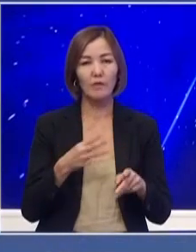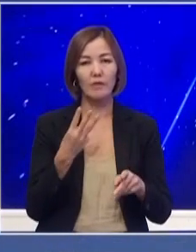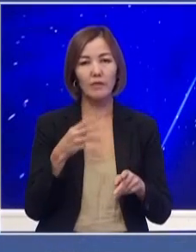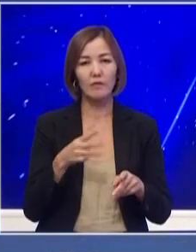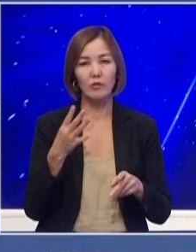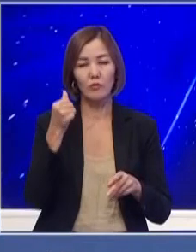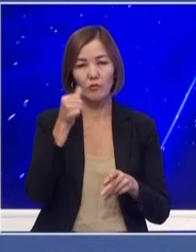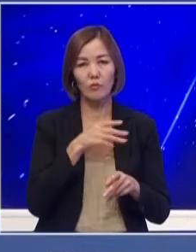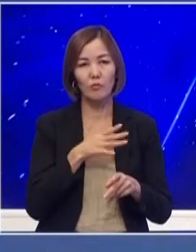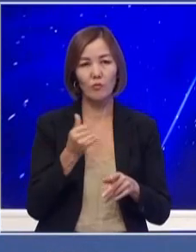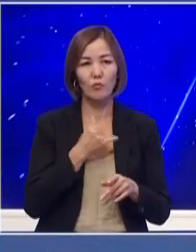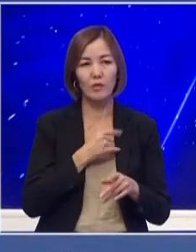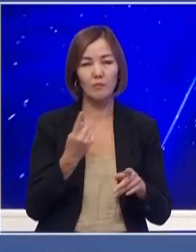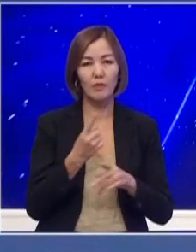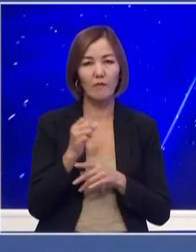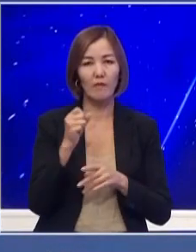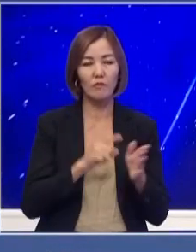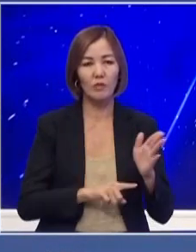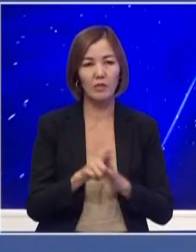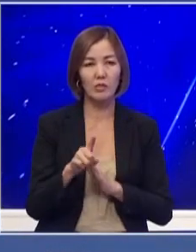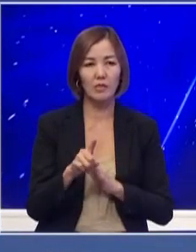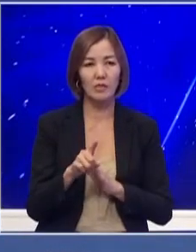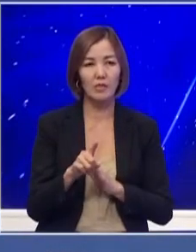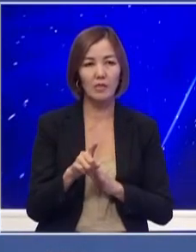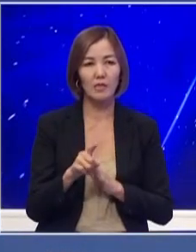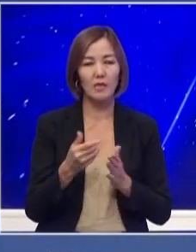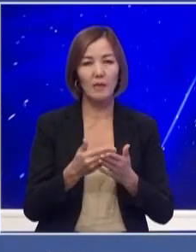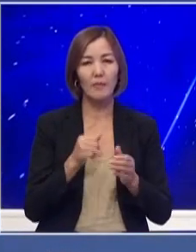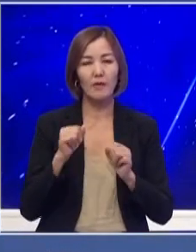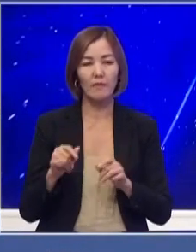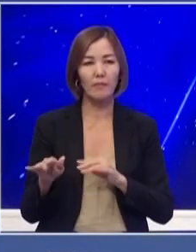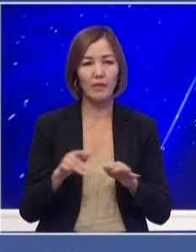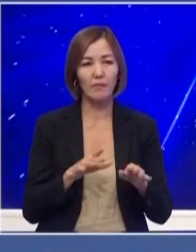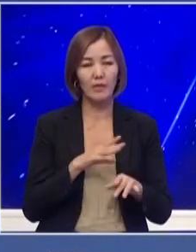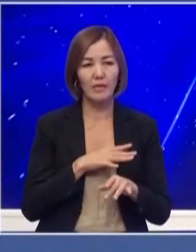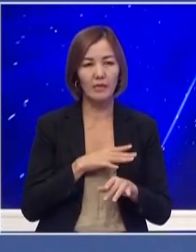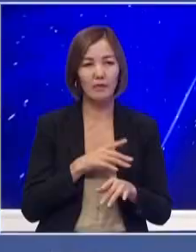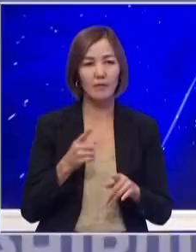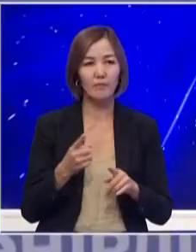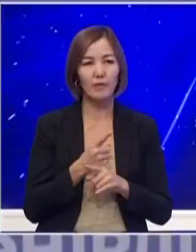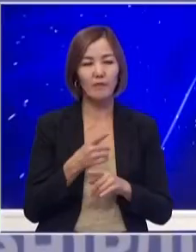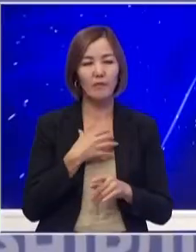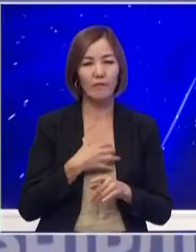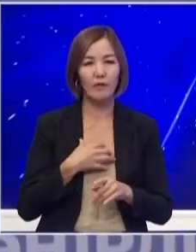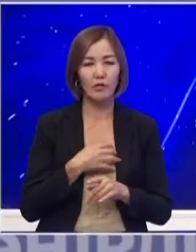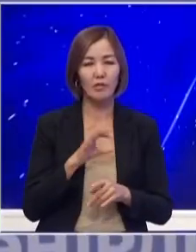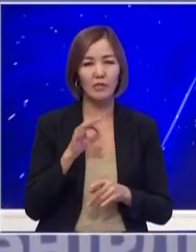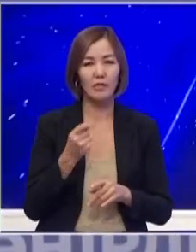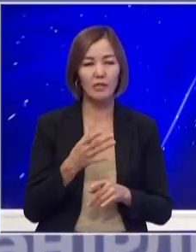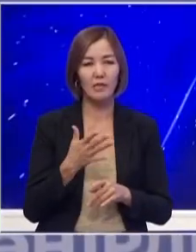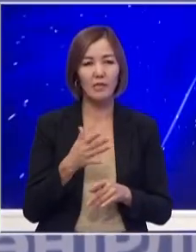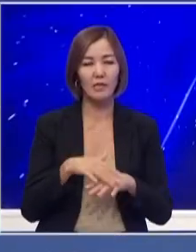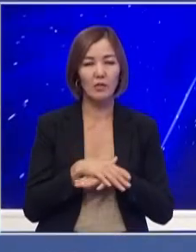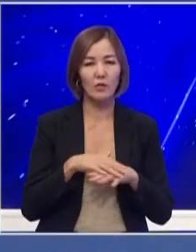2023-2024 года, у нас уже с 1 августа начались профилактические мероприятия, В первую очередь мы охватываем социально уязвимые